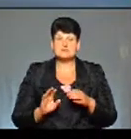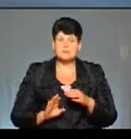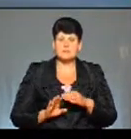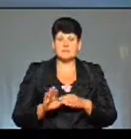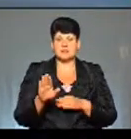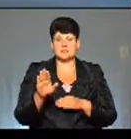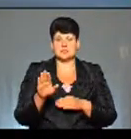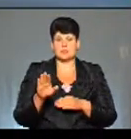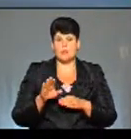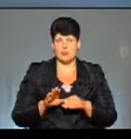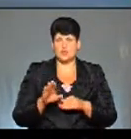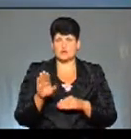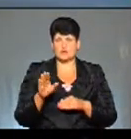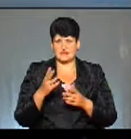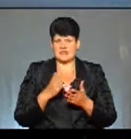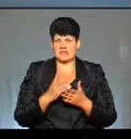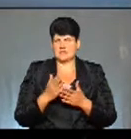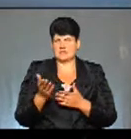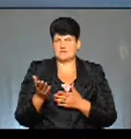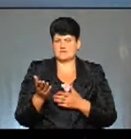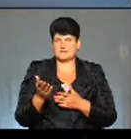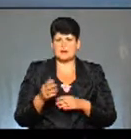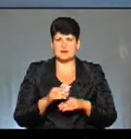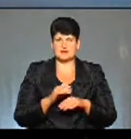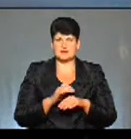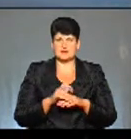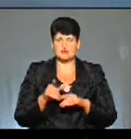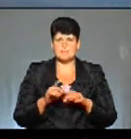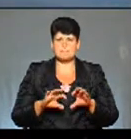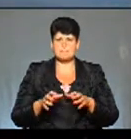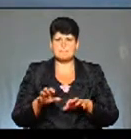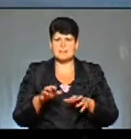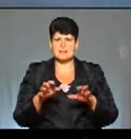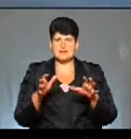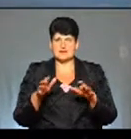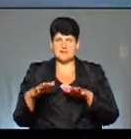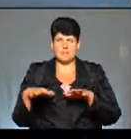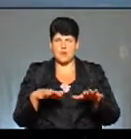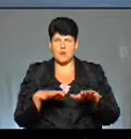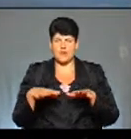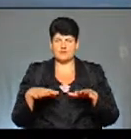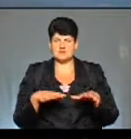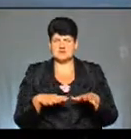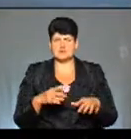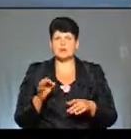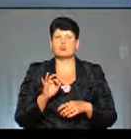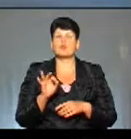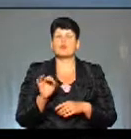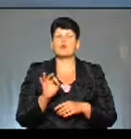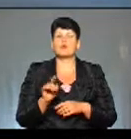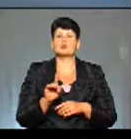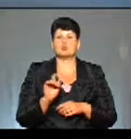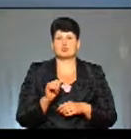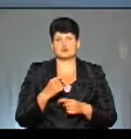кут, який є, і взагалі-то там ще ж і плитка така, що сковзає, і ну то про що можна говорити